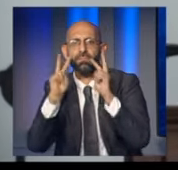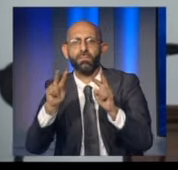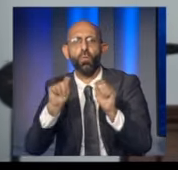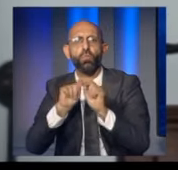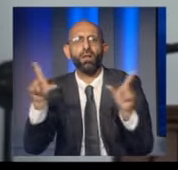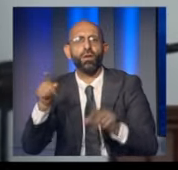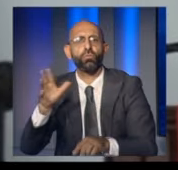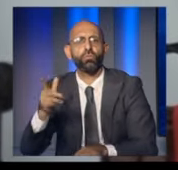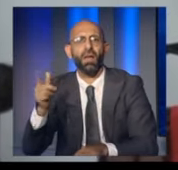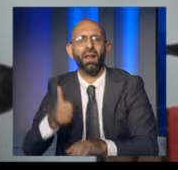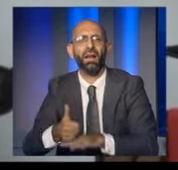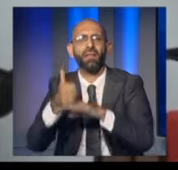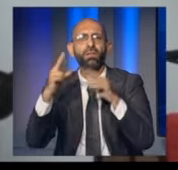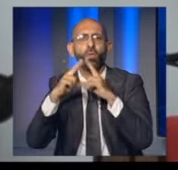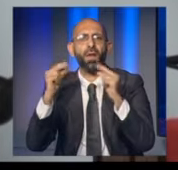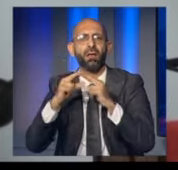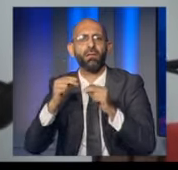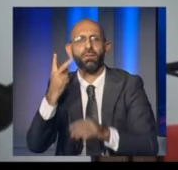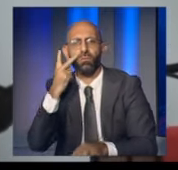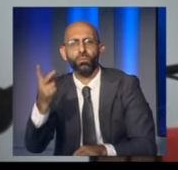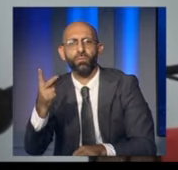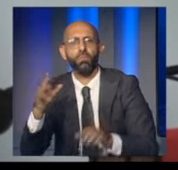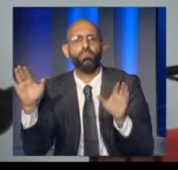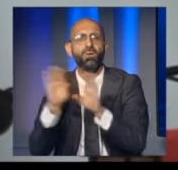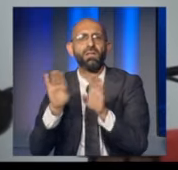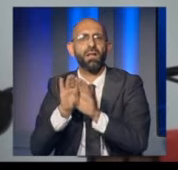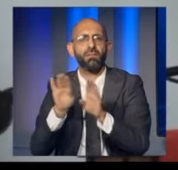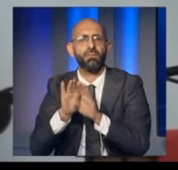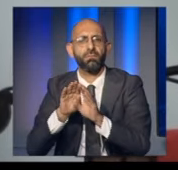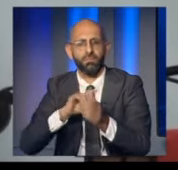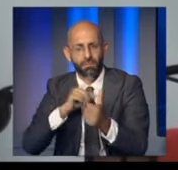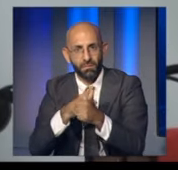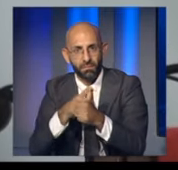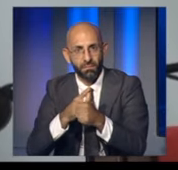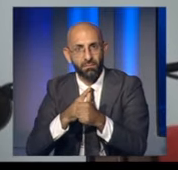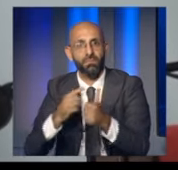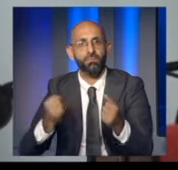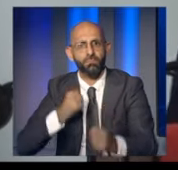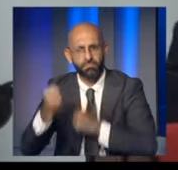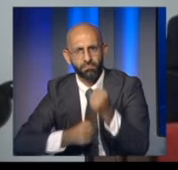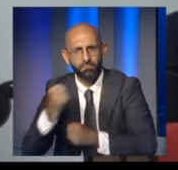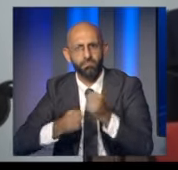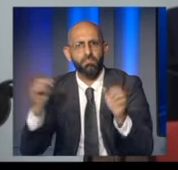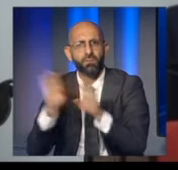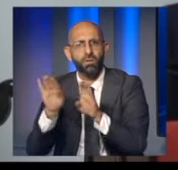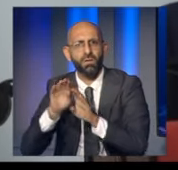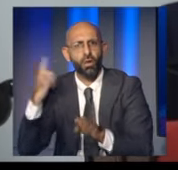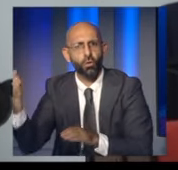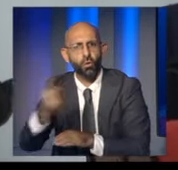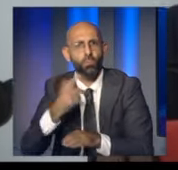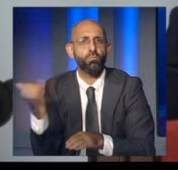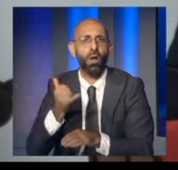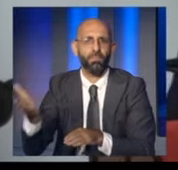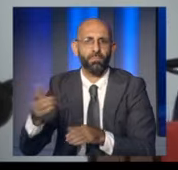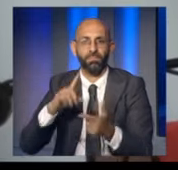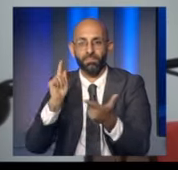يعني ببساطة أن لبنان المعافى هو الدعم الحقيقي لغزة، ولبنان السيد